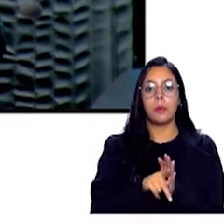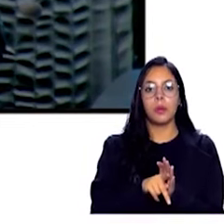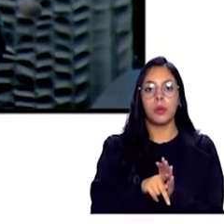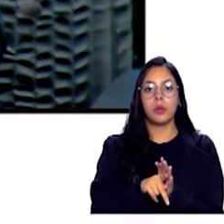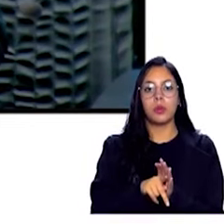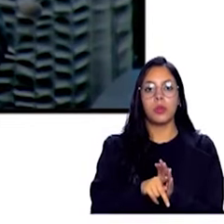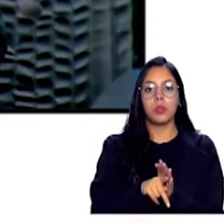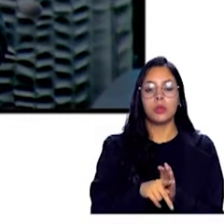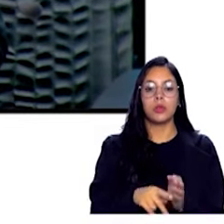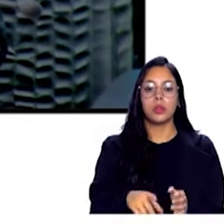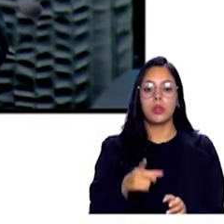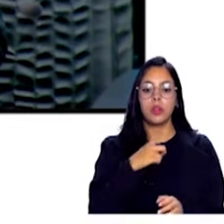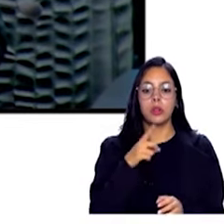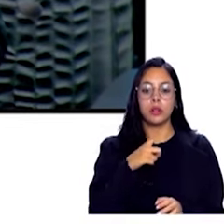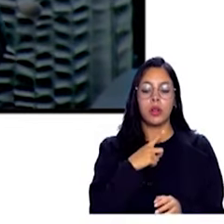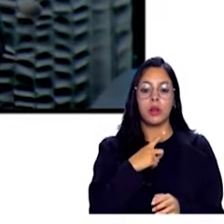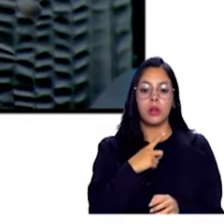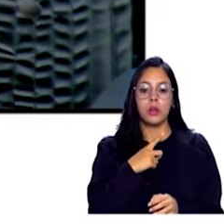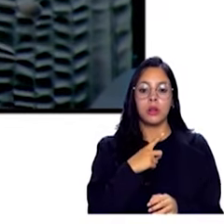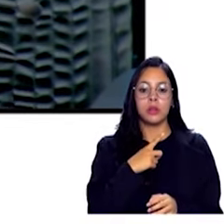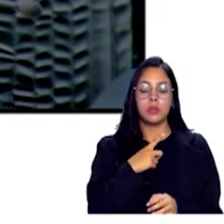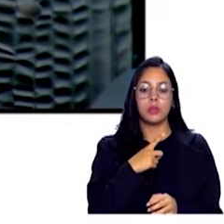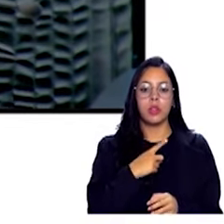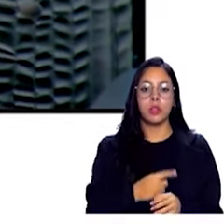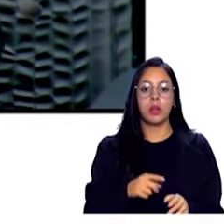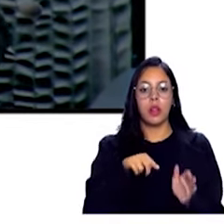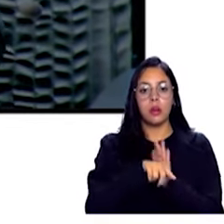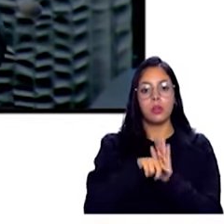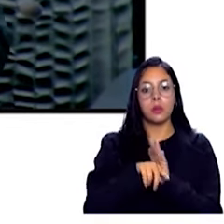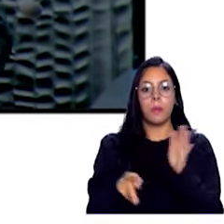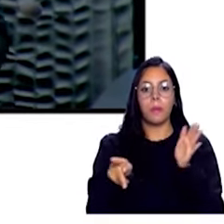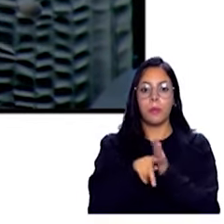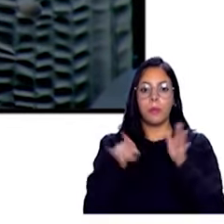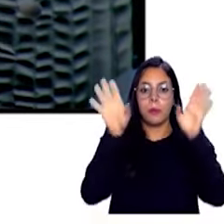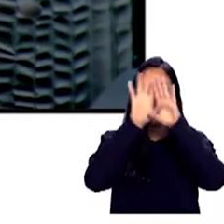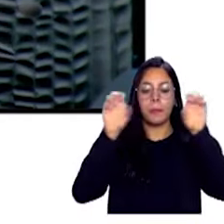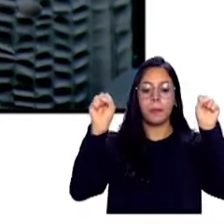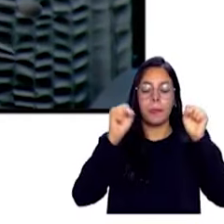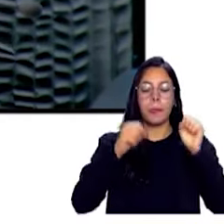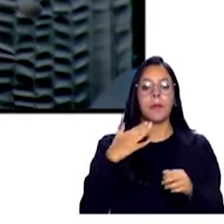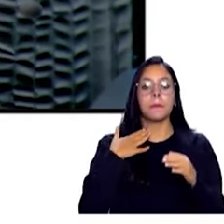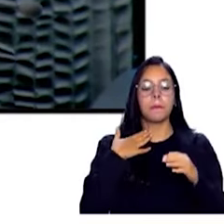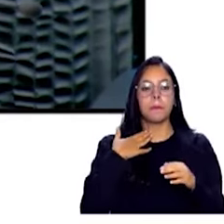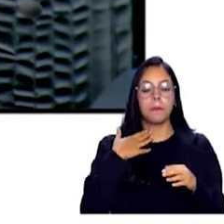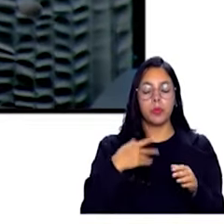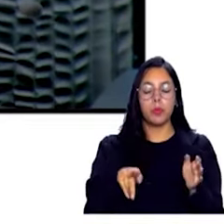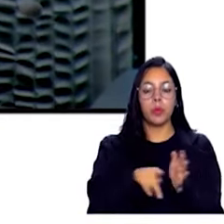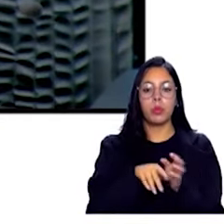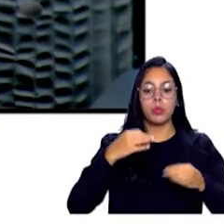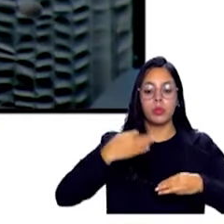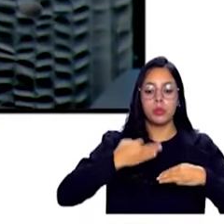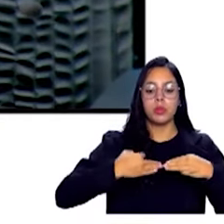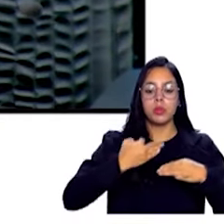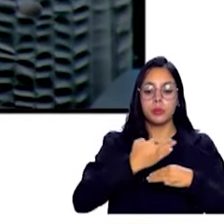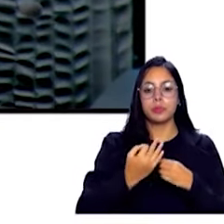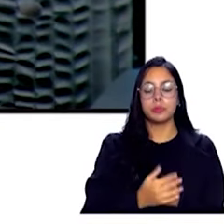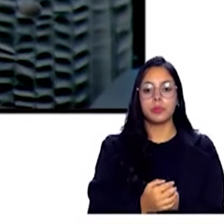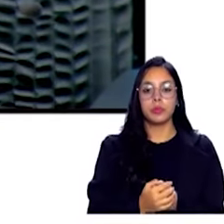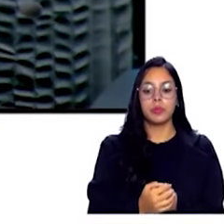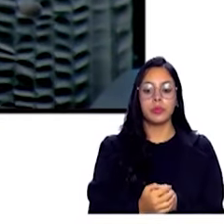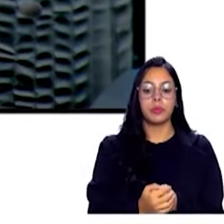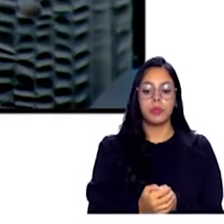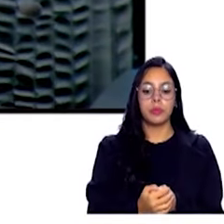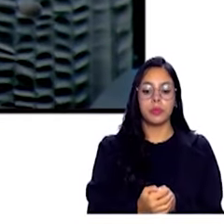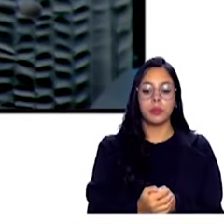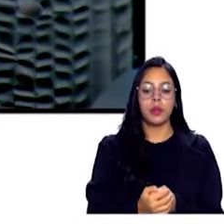Chambre mixte elles sont désormais filmées par exemple demain aprs Midi aprs le aprs le la